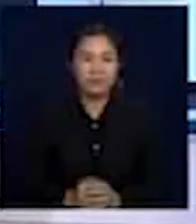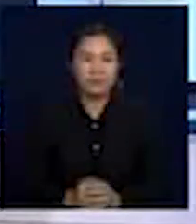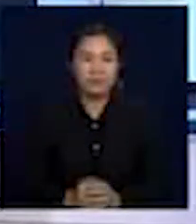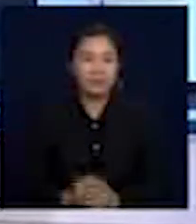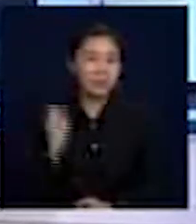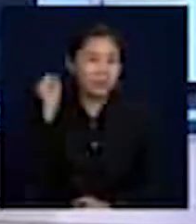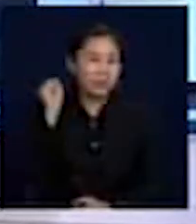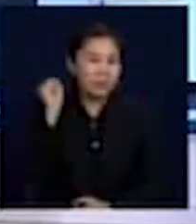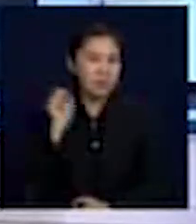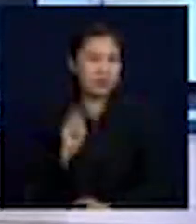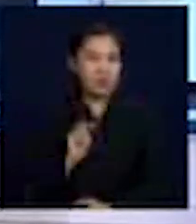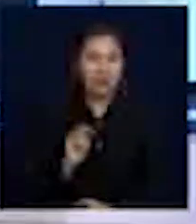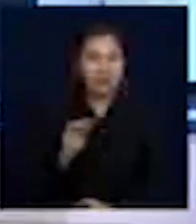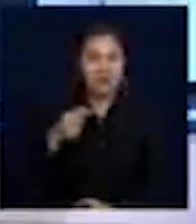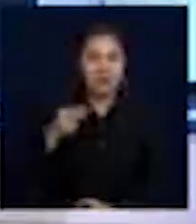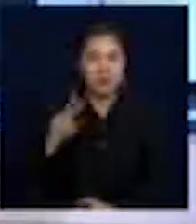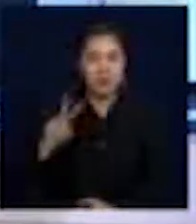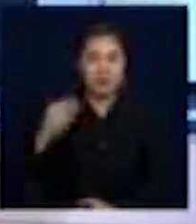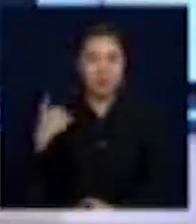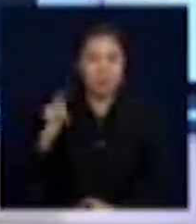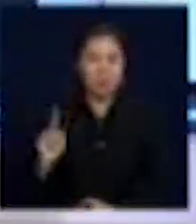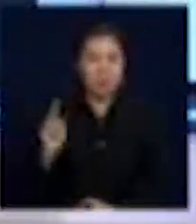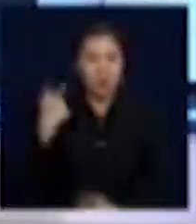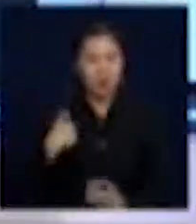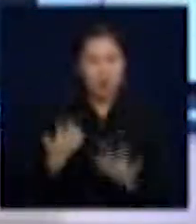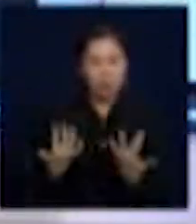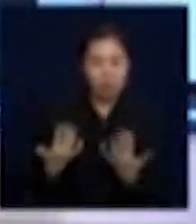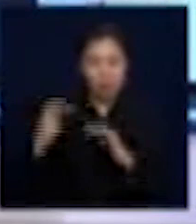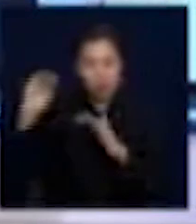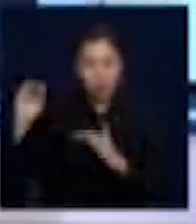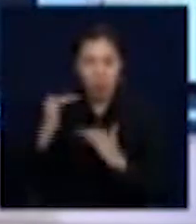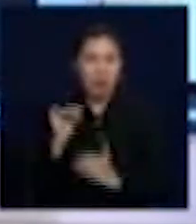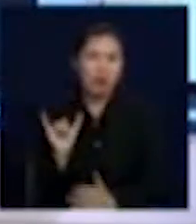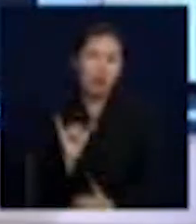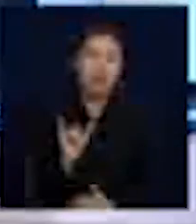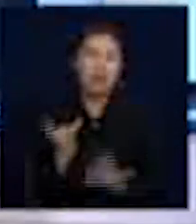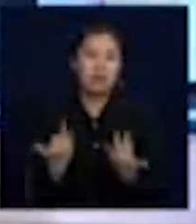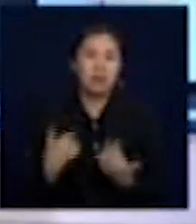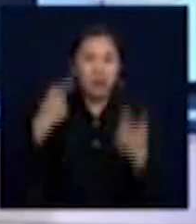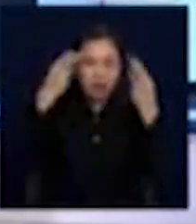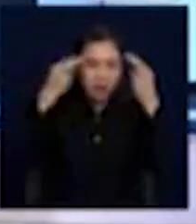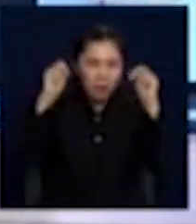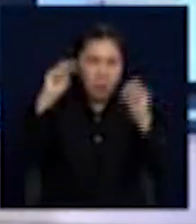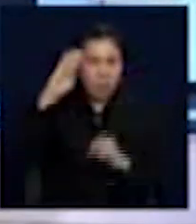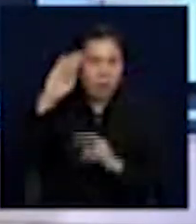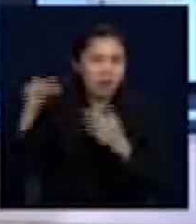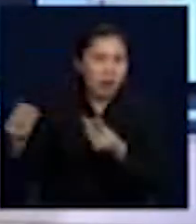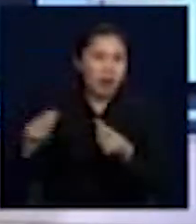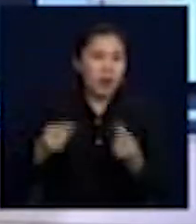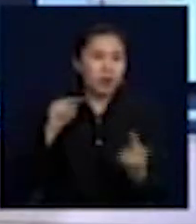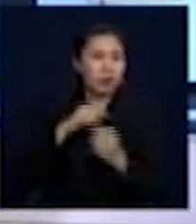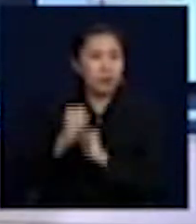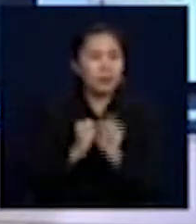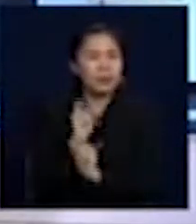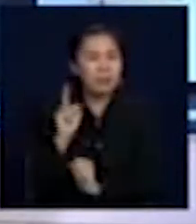รถเมย์ NGV รถใหม่รุ่นใหม่รอเท่าไหร่ก็ไม่มาสักทีอยากจะโบกอยากจะขึ้นแล้ว คือตอนแรกท่านนายกบอกจะให้เป็นของขวัญปีใหม่ด้วยนะ รู้สึ